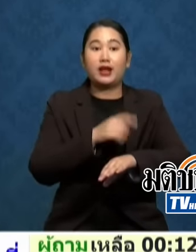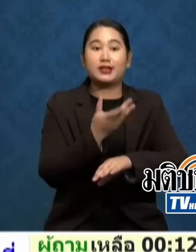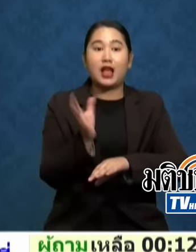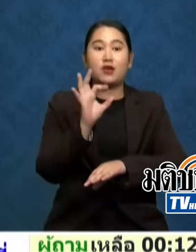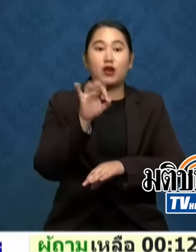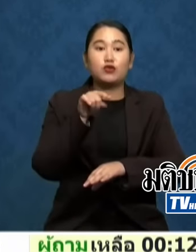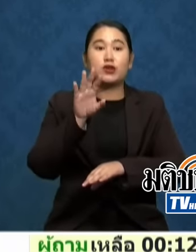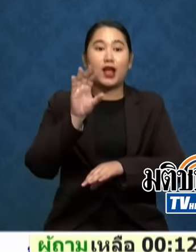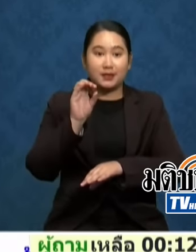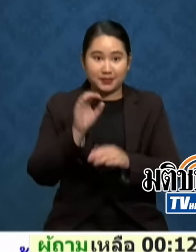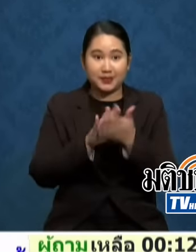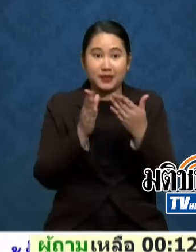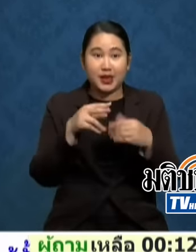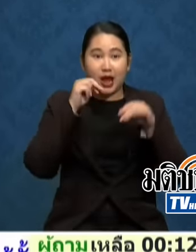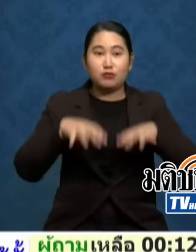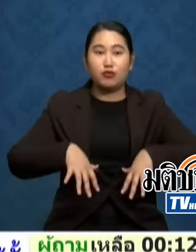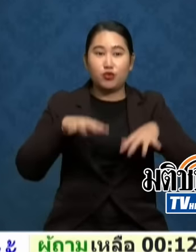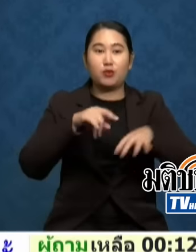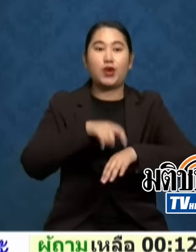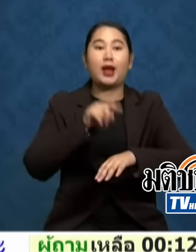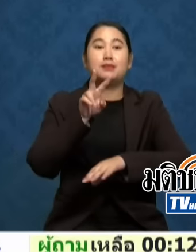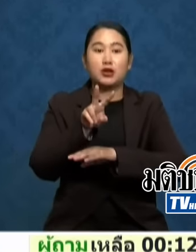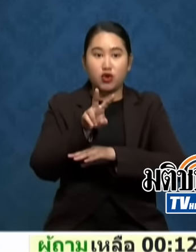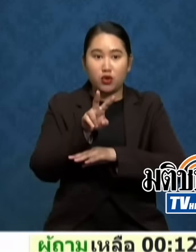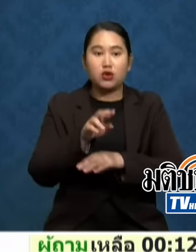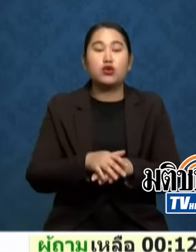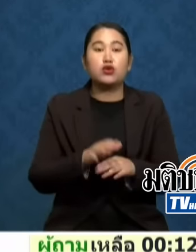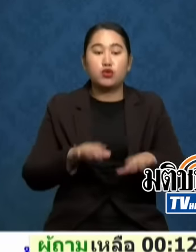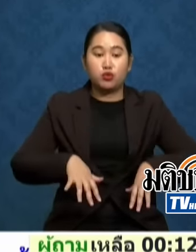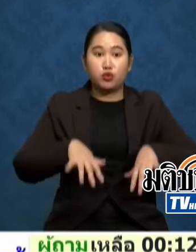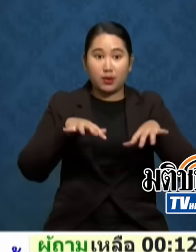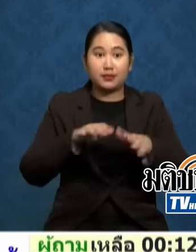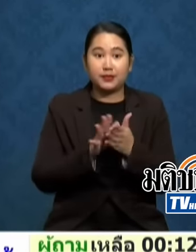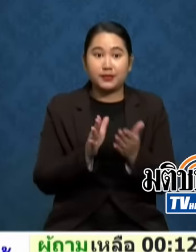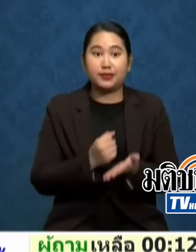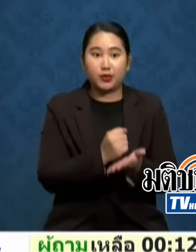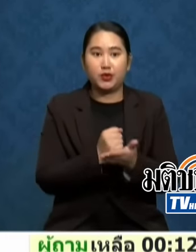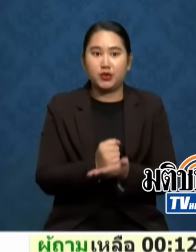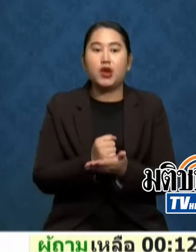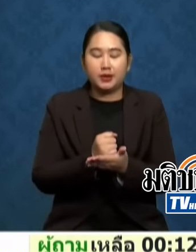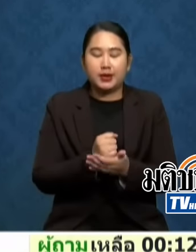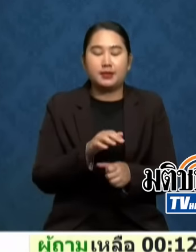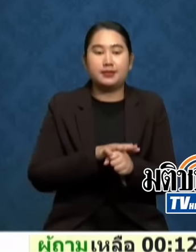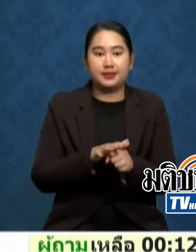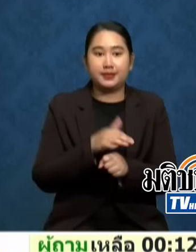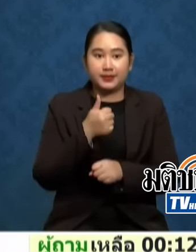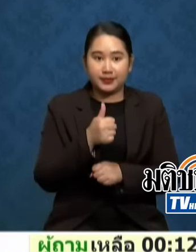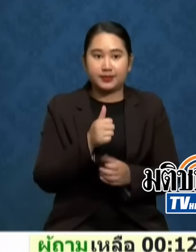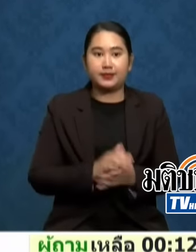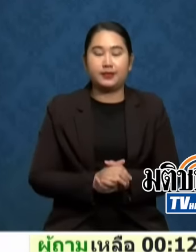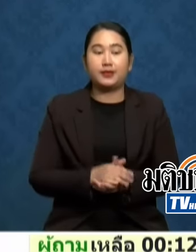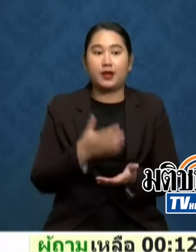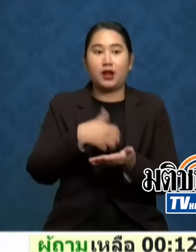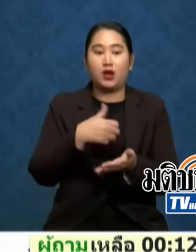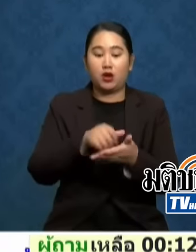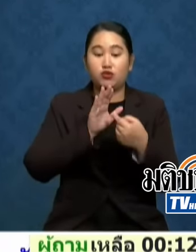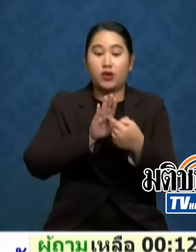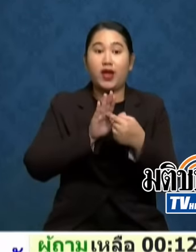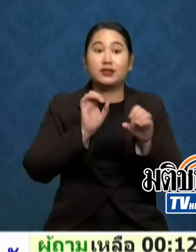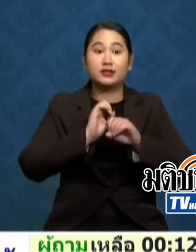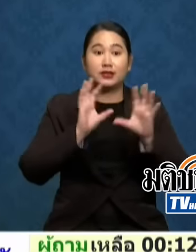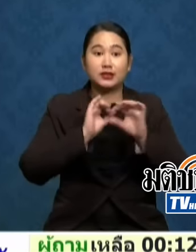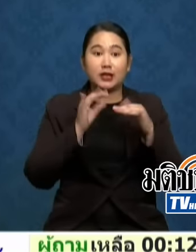นแล้วน้ำก็ท่วมในวันนั้นในเวลา 14:00 นช่วยเหลือประชาชนในช่วงของสถานการณ์ฉุกเฉินได้เยอะเลยผมขอยกอีกหนึ่งตัวอย่างเห็นชัดๆนะ